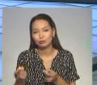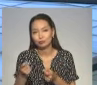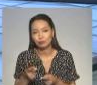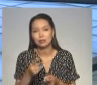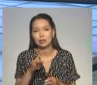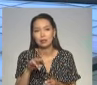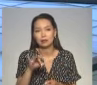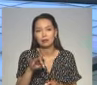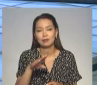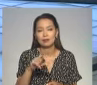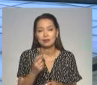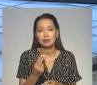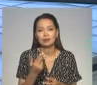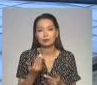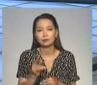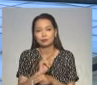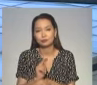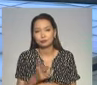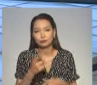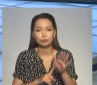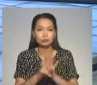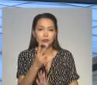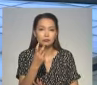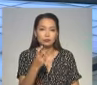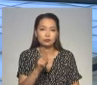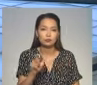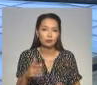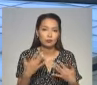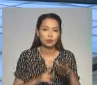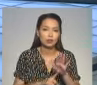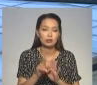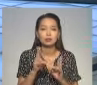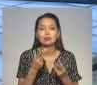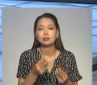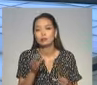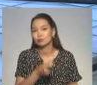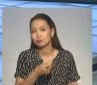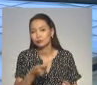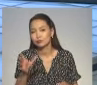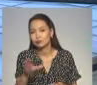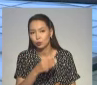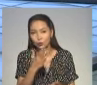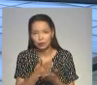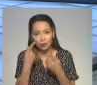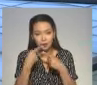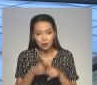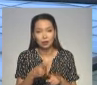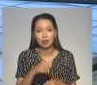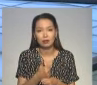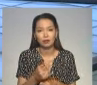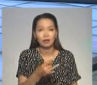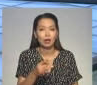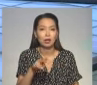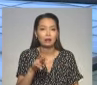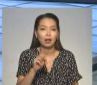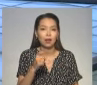на теплоцентрале уже приступили почти 200 человек. Идет поставка необходимого оборудования. Как отметил глава региона Даниил Ахметов, до